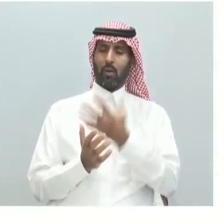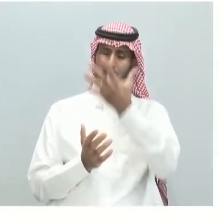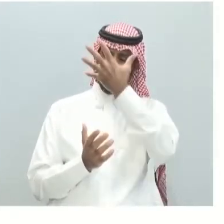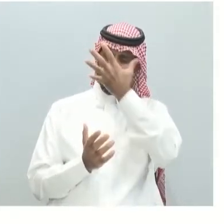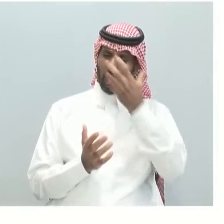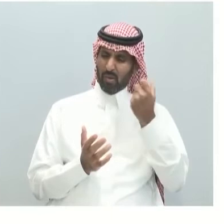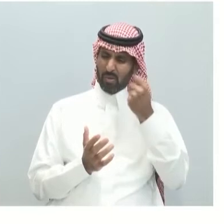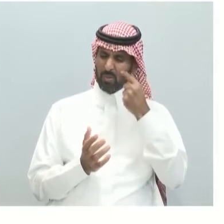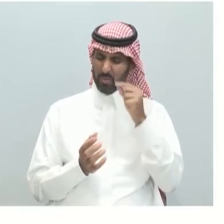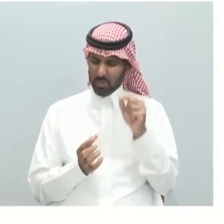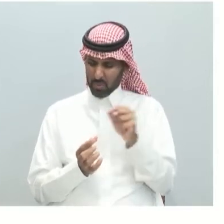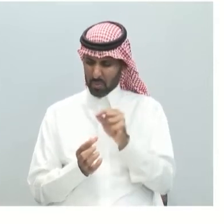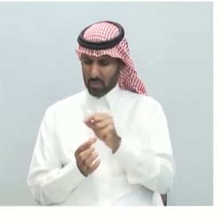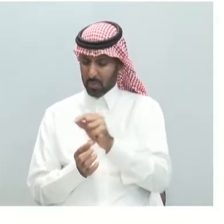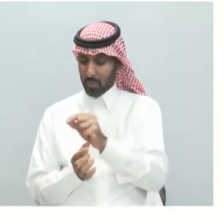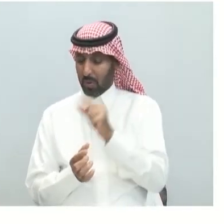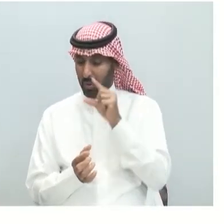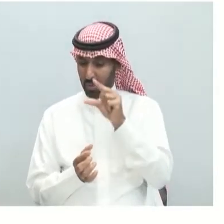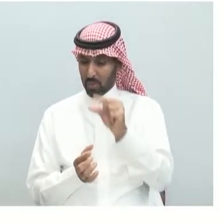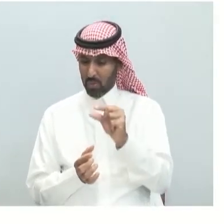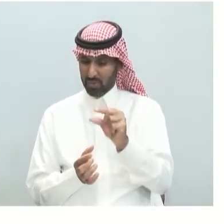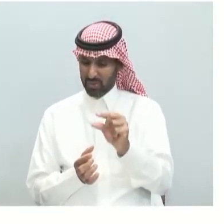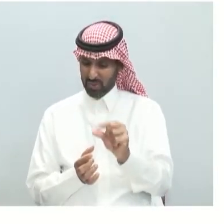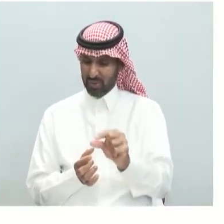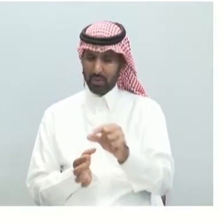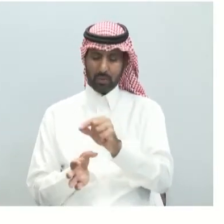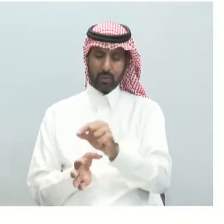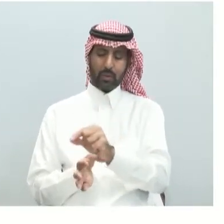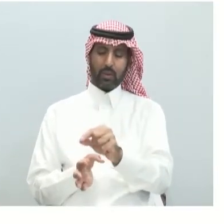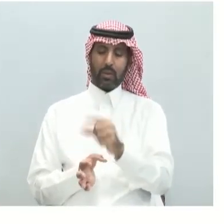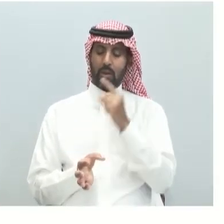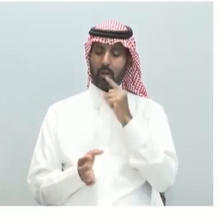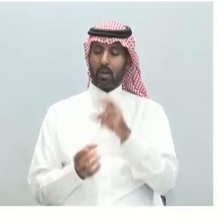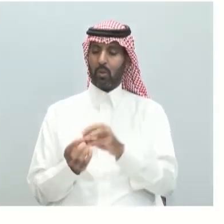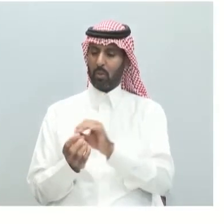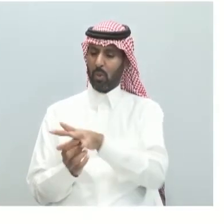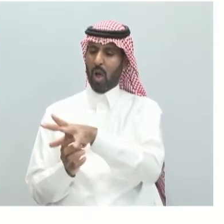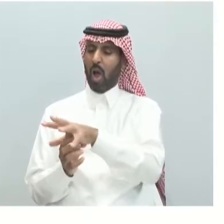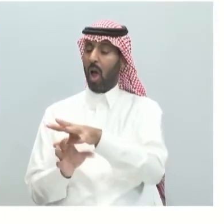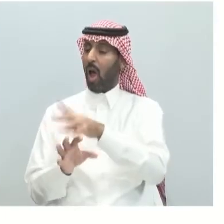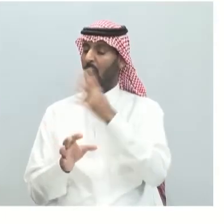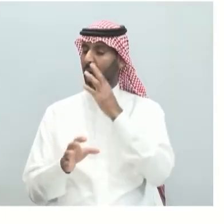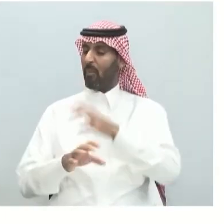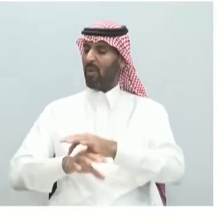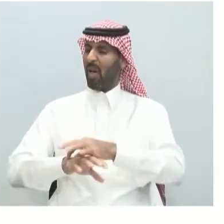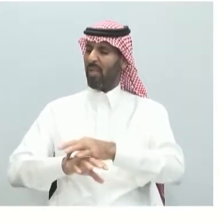مخلوقات حيه متناهيه في الصغر تنقل الامراض